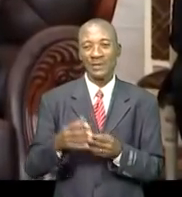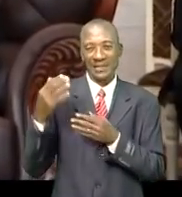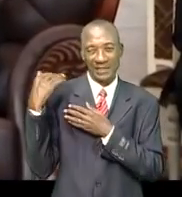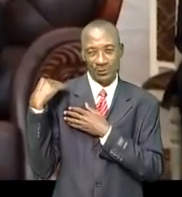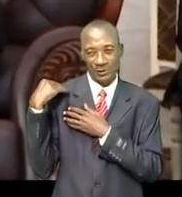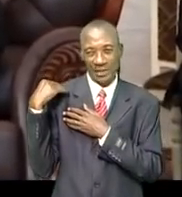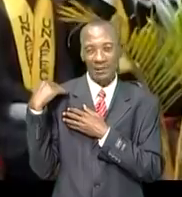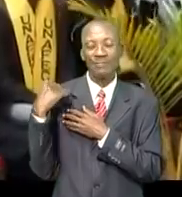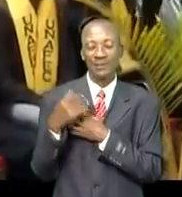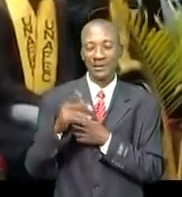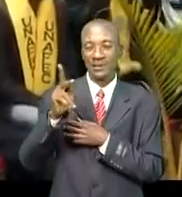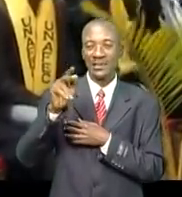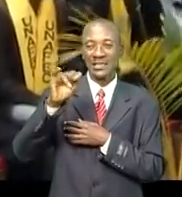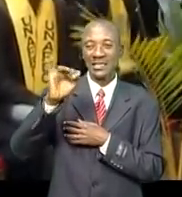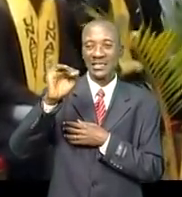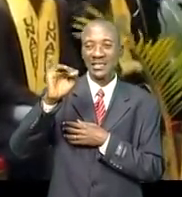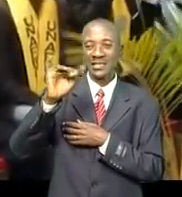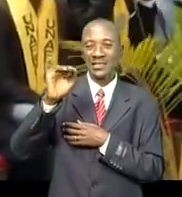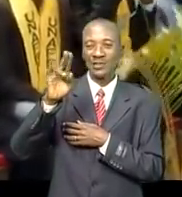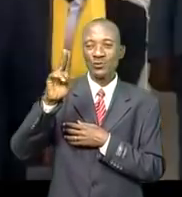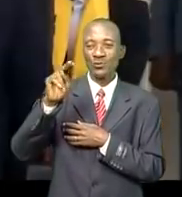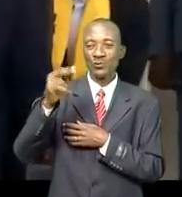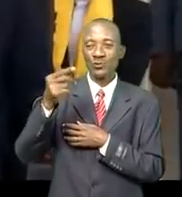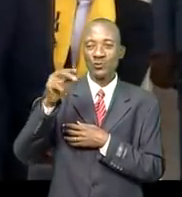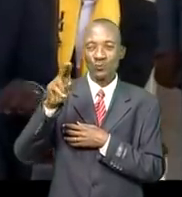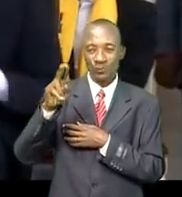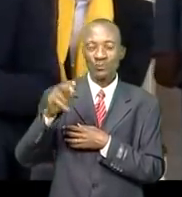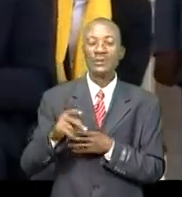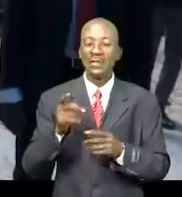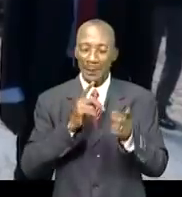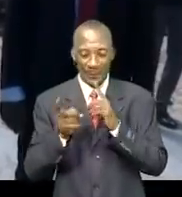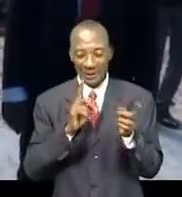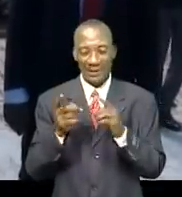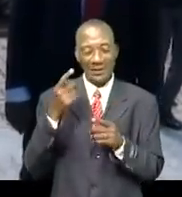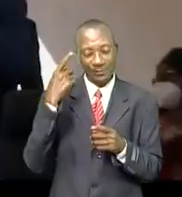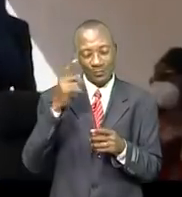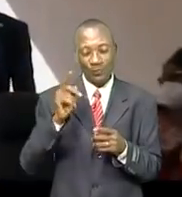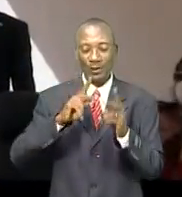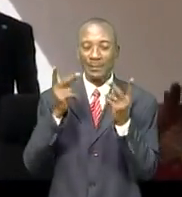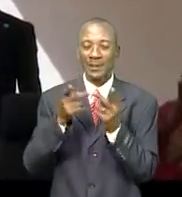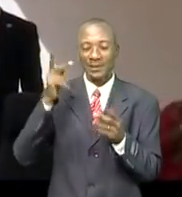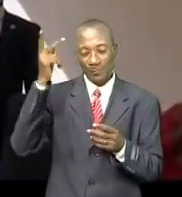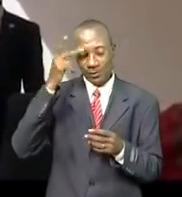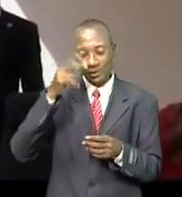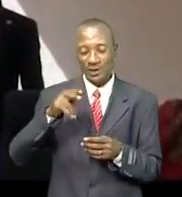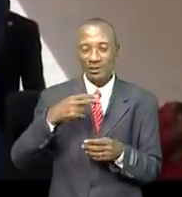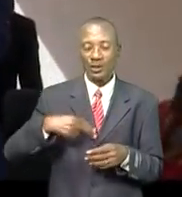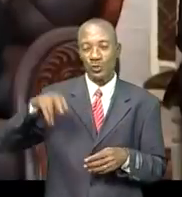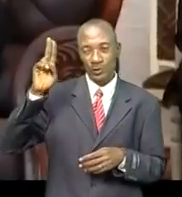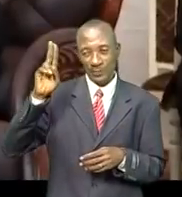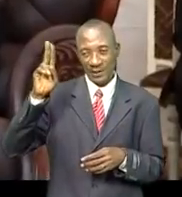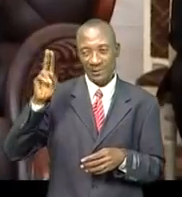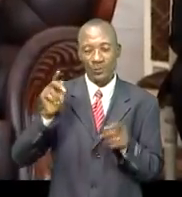étant issus de la souche politique UDPS. Dans toutes ses sorties médiatiques, Baba Kyungu n'a jamais caché son soutien au président